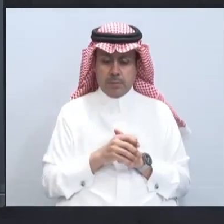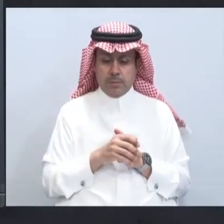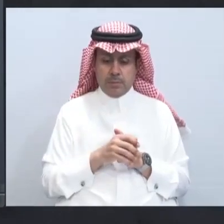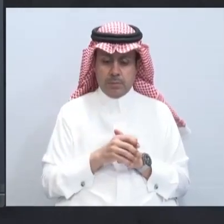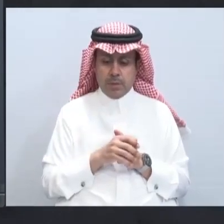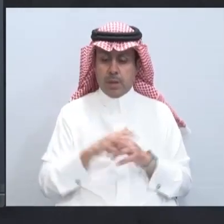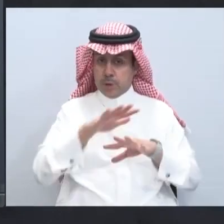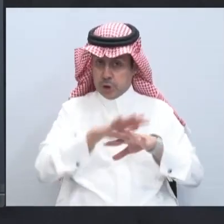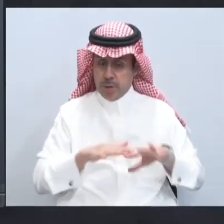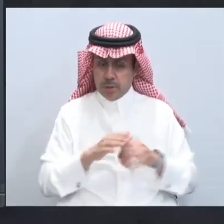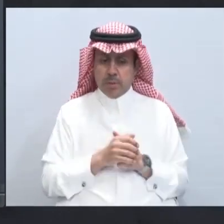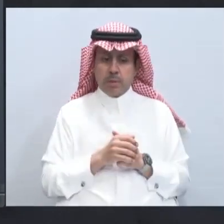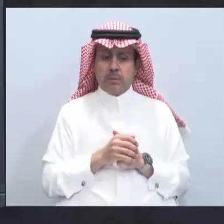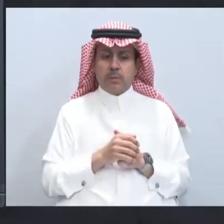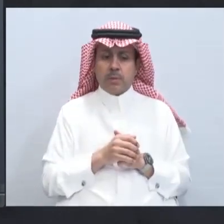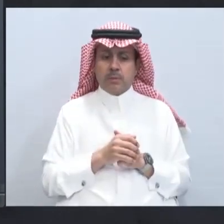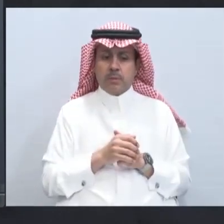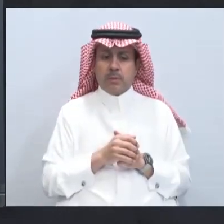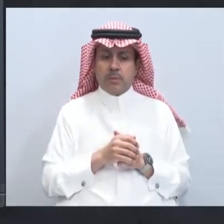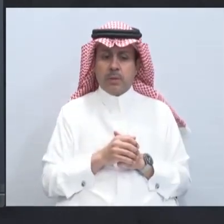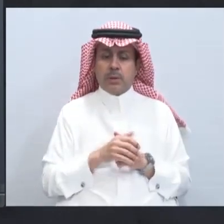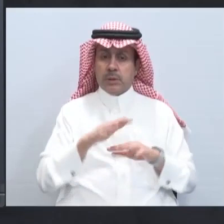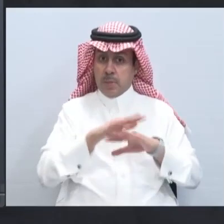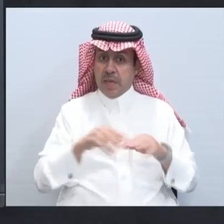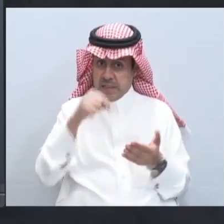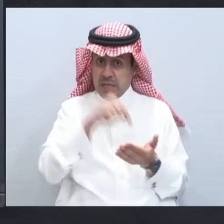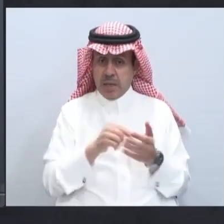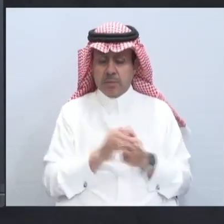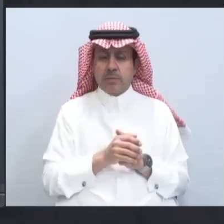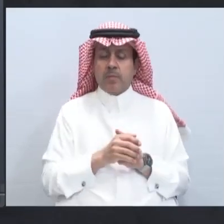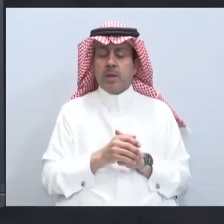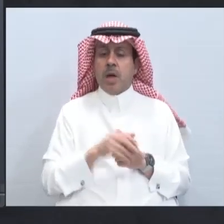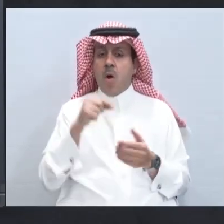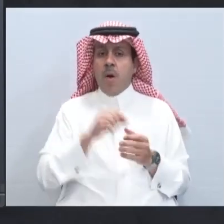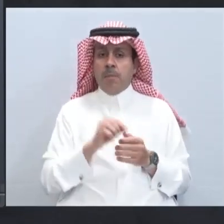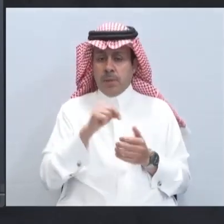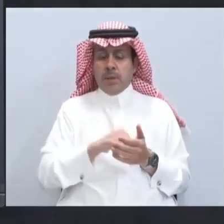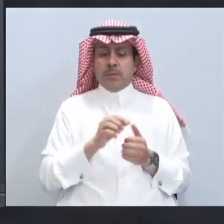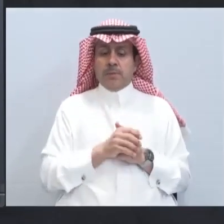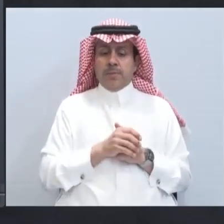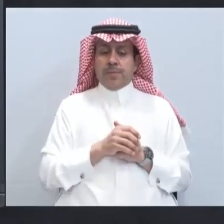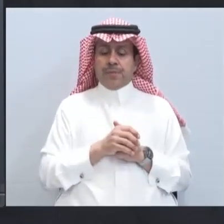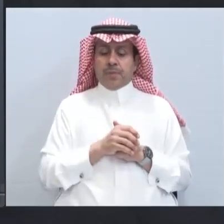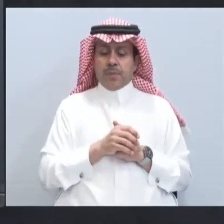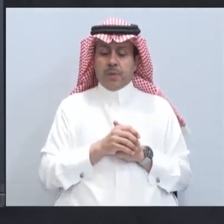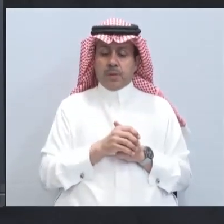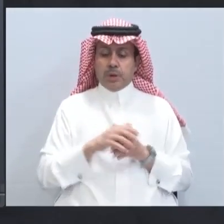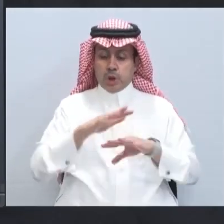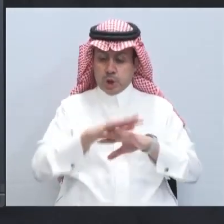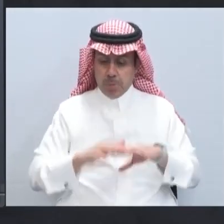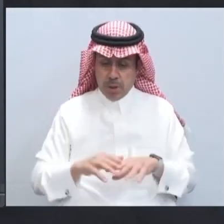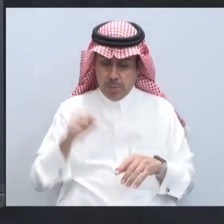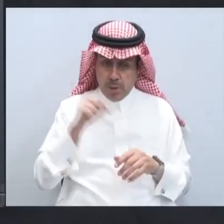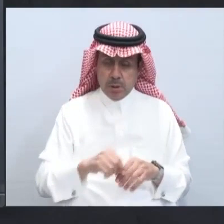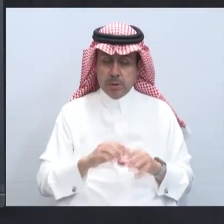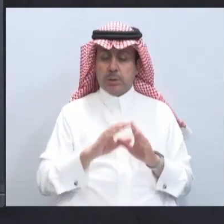بالشبكه سواء كان مثلا شبكات داخليه او ايضا محليه فايضا هي عباره عن شبكات محليه